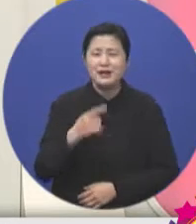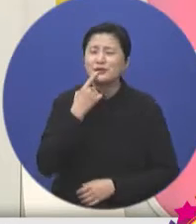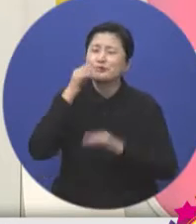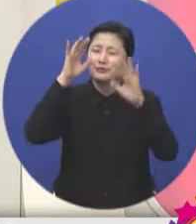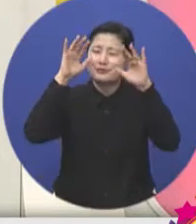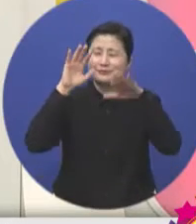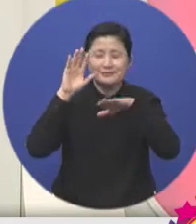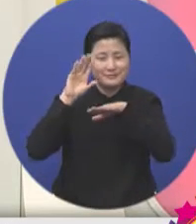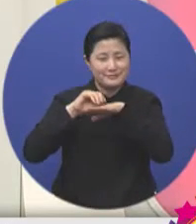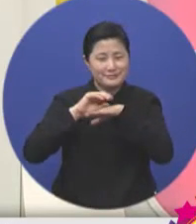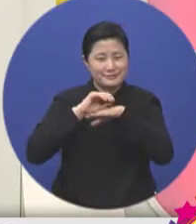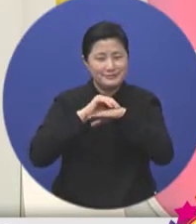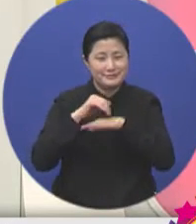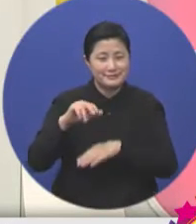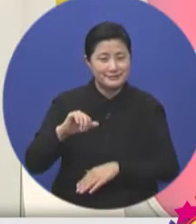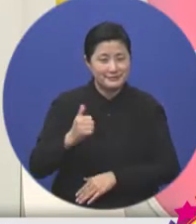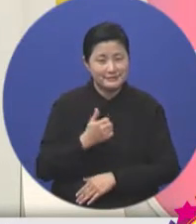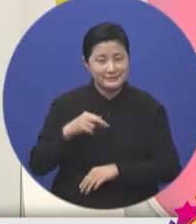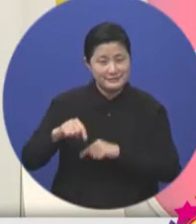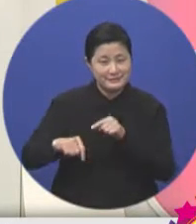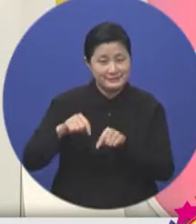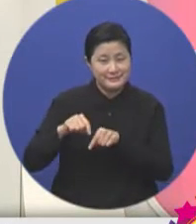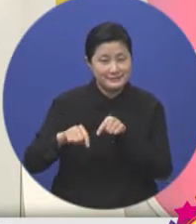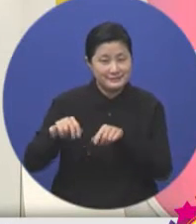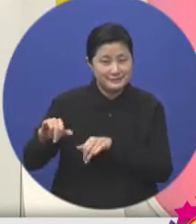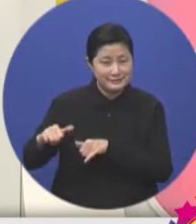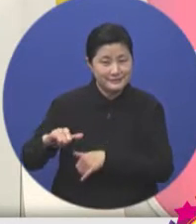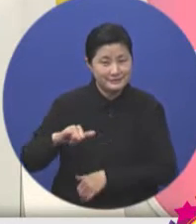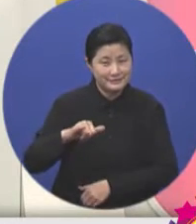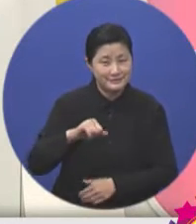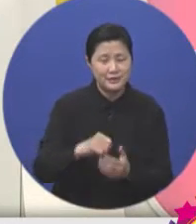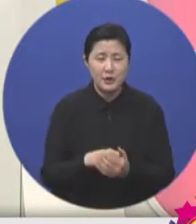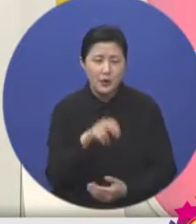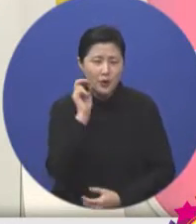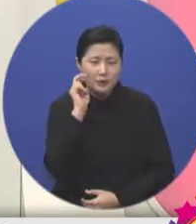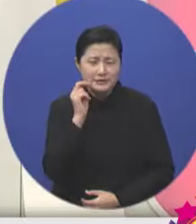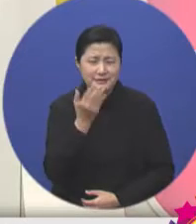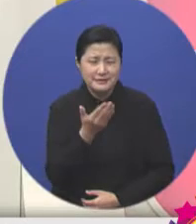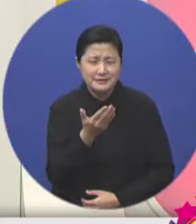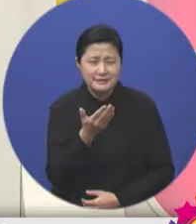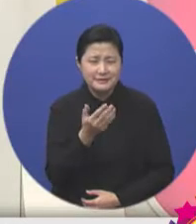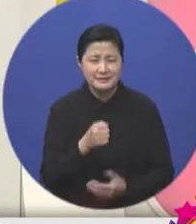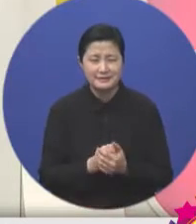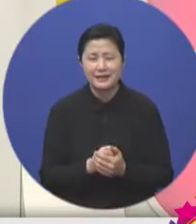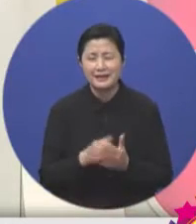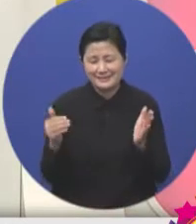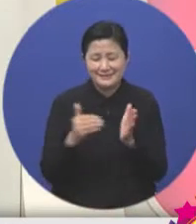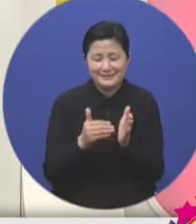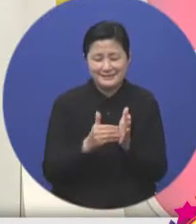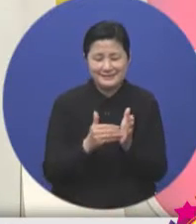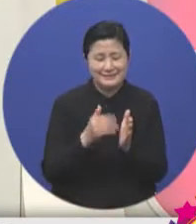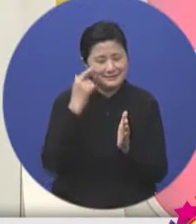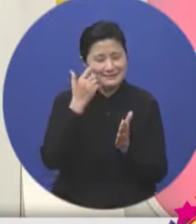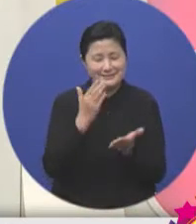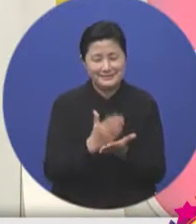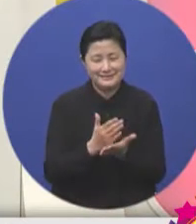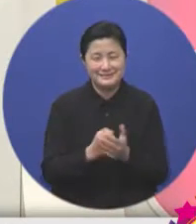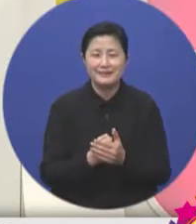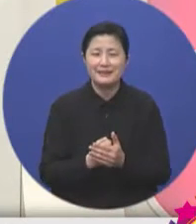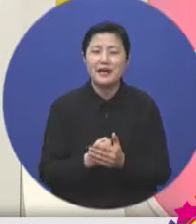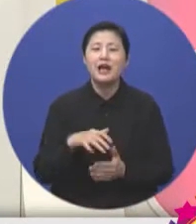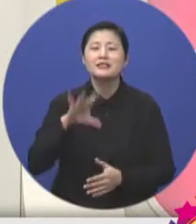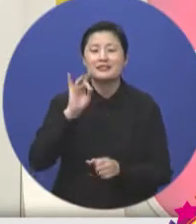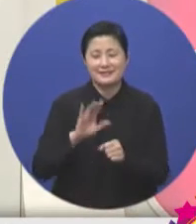이렇게 걸으셨겠죠. 그러면서 혹시 거기까지만 여쭤볼게요. 아, 예, 그래요.